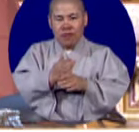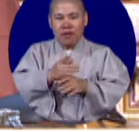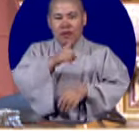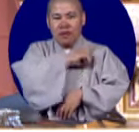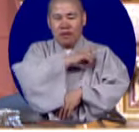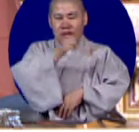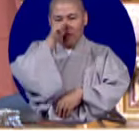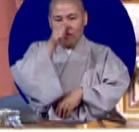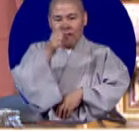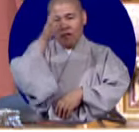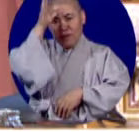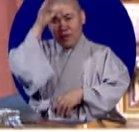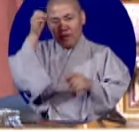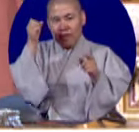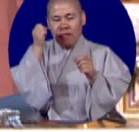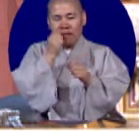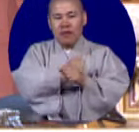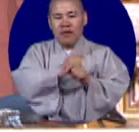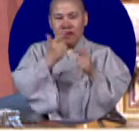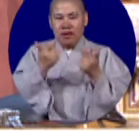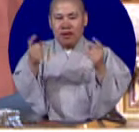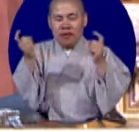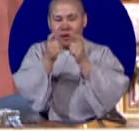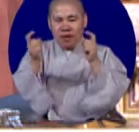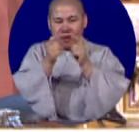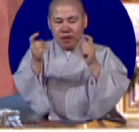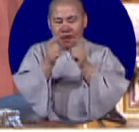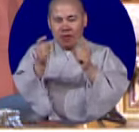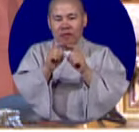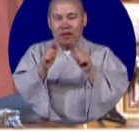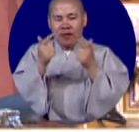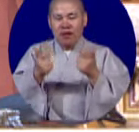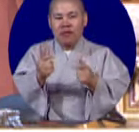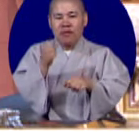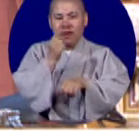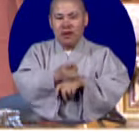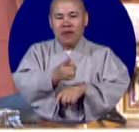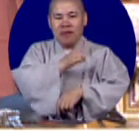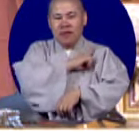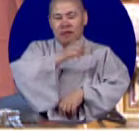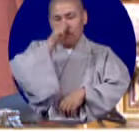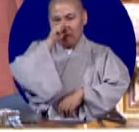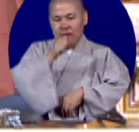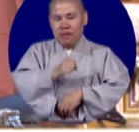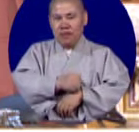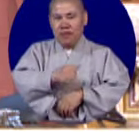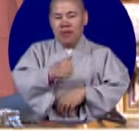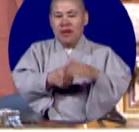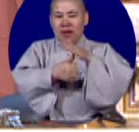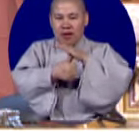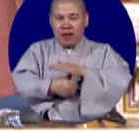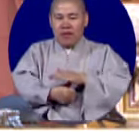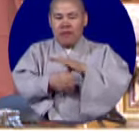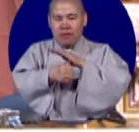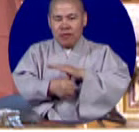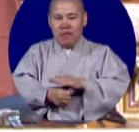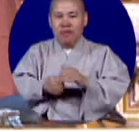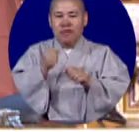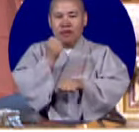건 싸움 안 하고 이기는 게 최고거든요. 그걸 부전승이라고 그래요. 그게 인욕으로 이기는 겁니다.